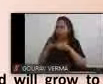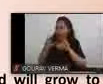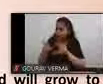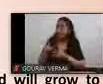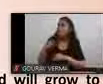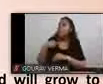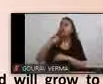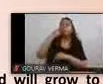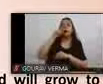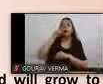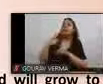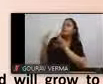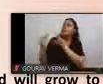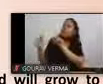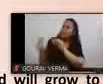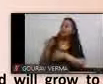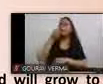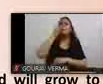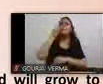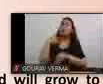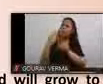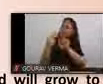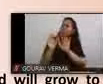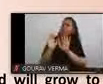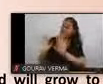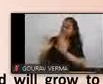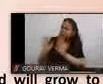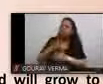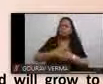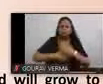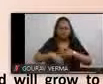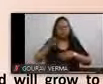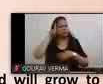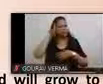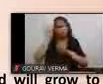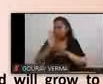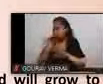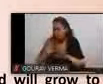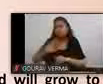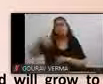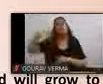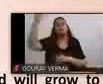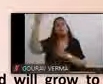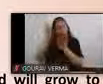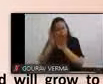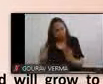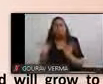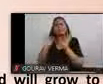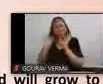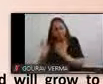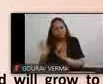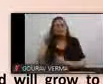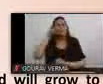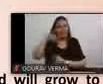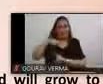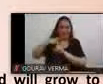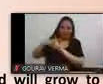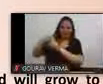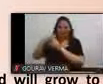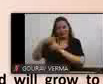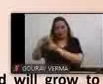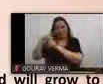हैं, पेरेंट्स को कहते हैं, नहीं नहीं सब ठीक हो जाएगा, आप कोई चिंता मत करिए. ये बड़ा ये